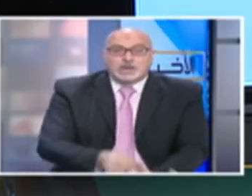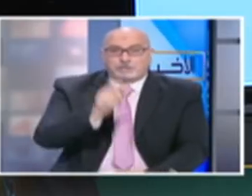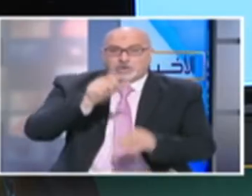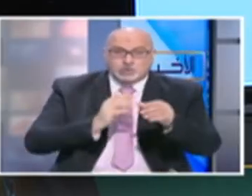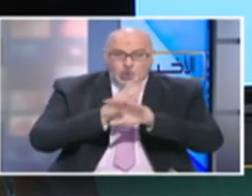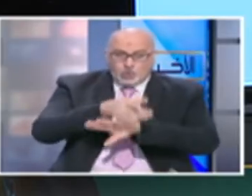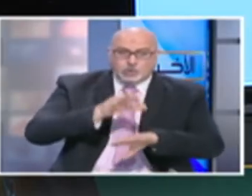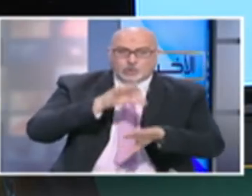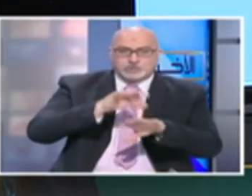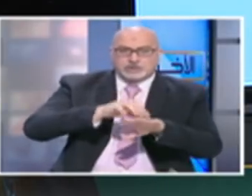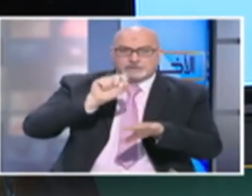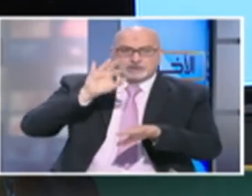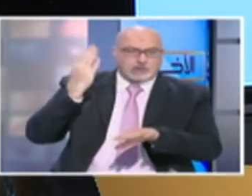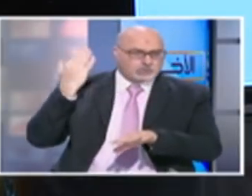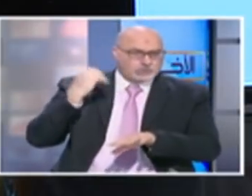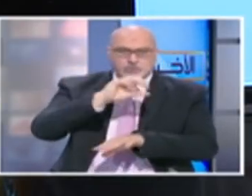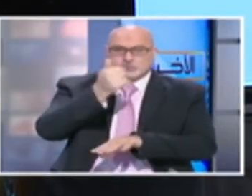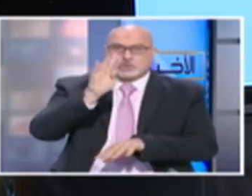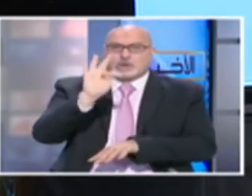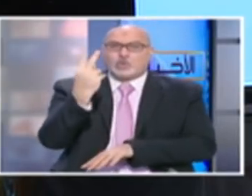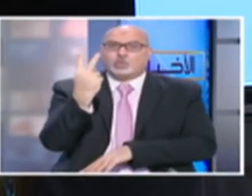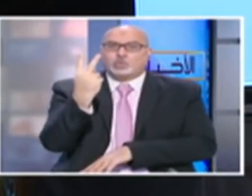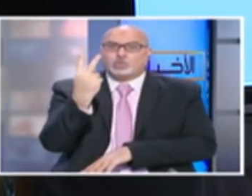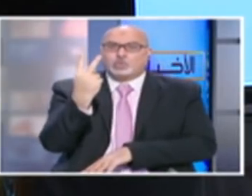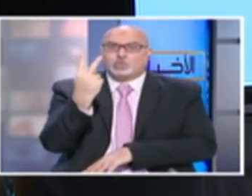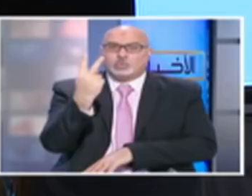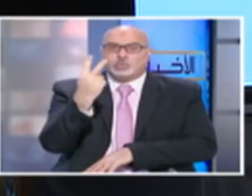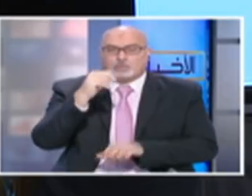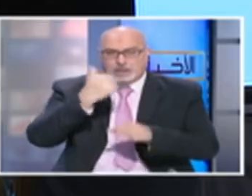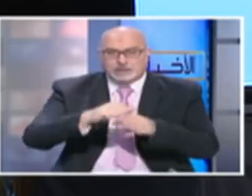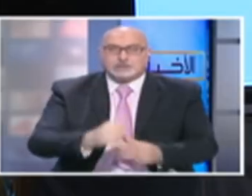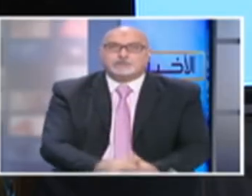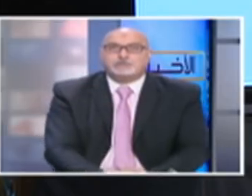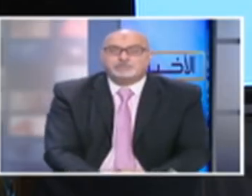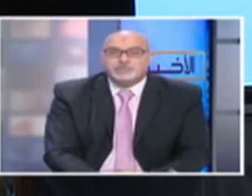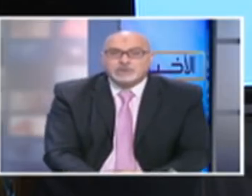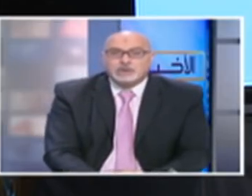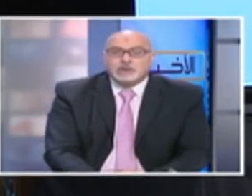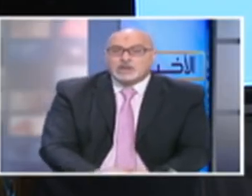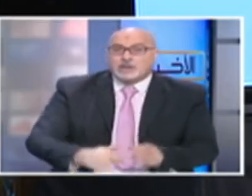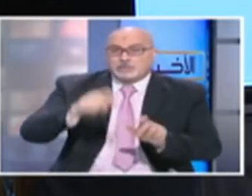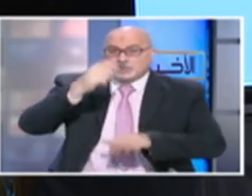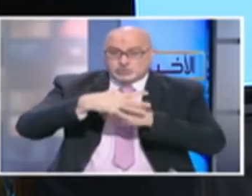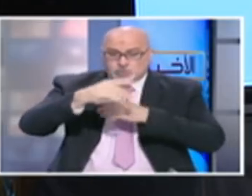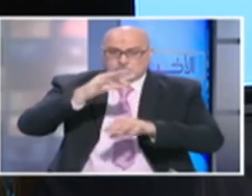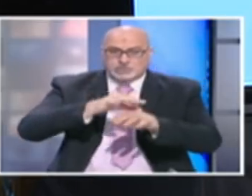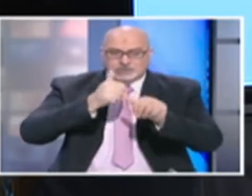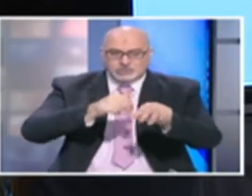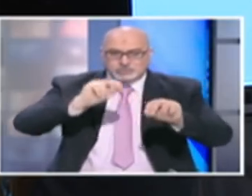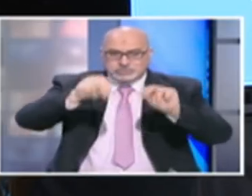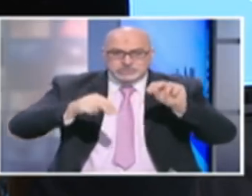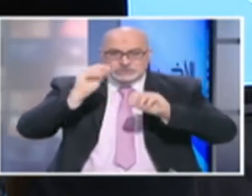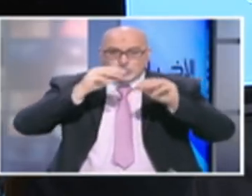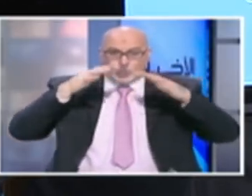خضعت للاستشفاء خلال 24 ساعة الماضية، عددهم 142 مريض. فيما يخص الحالة المثل في الشفاء طبقا للمعايير المعتمدة